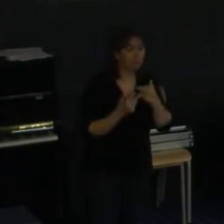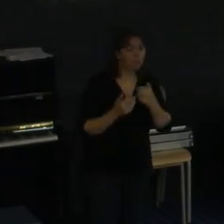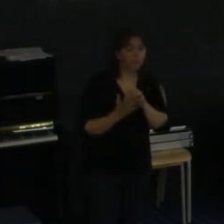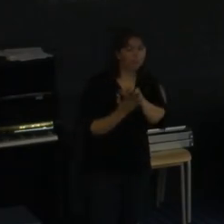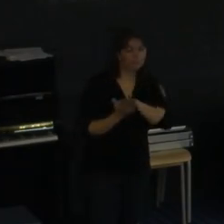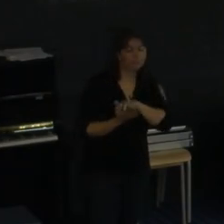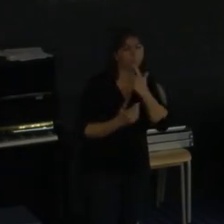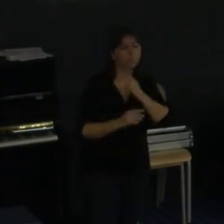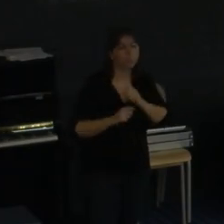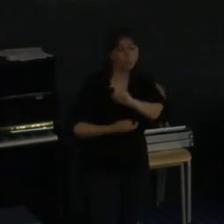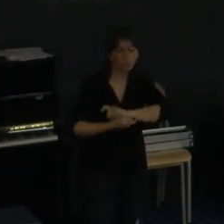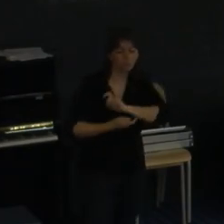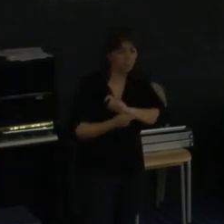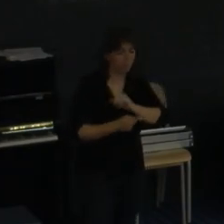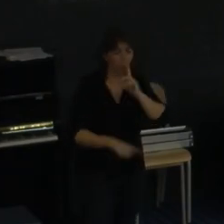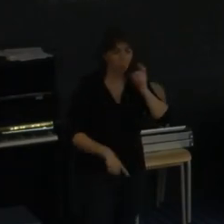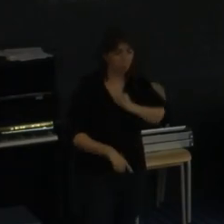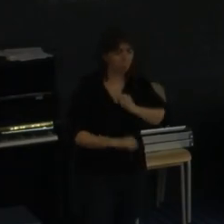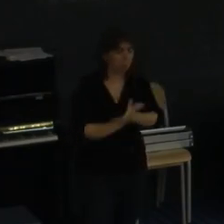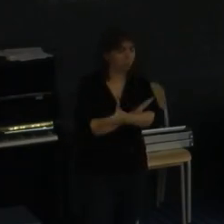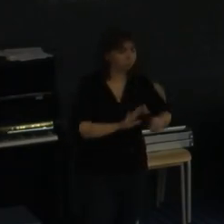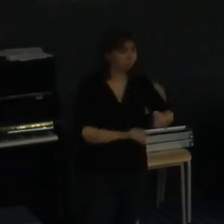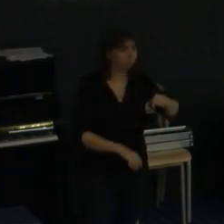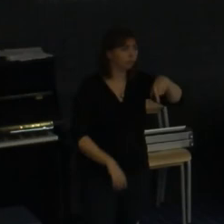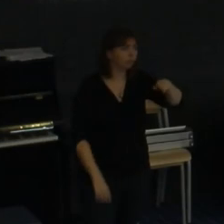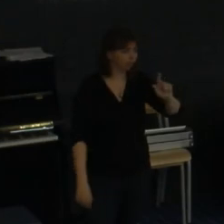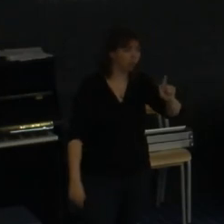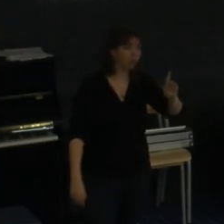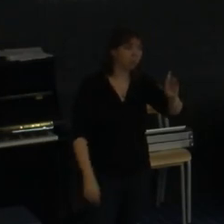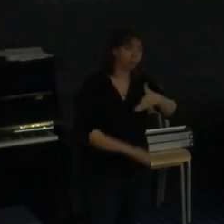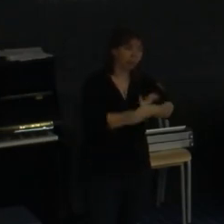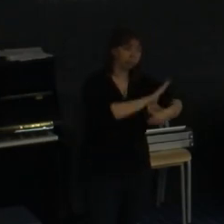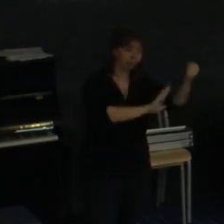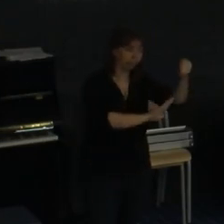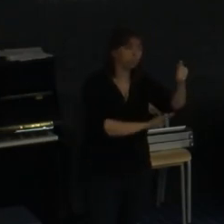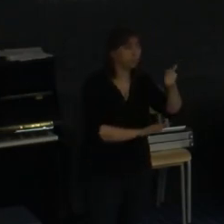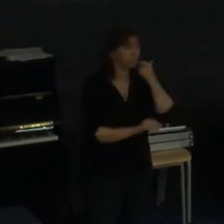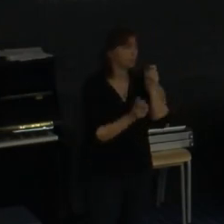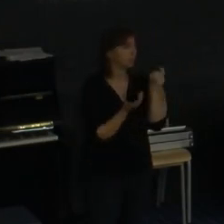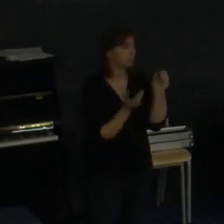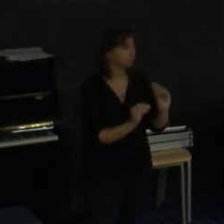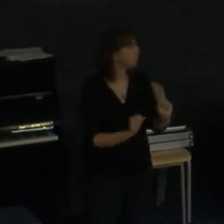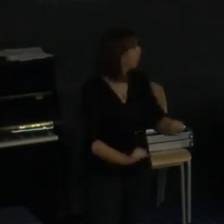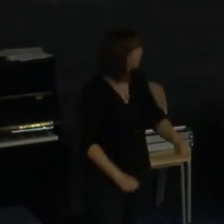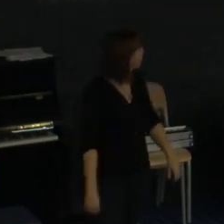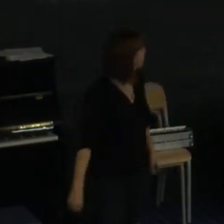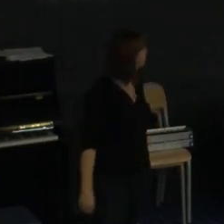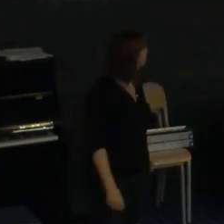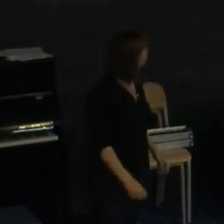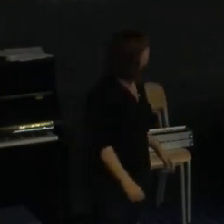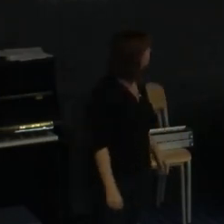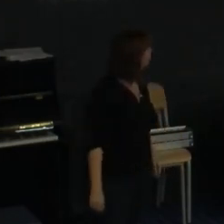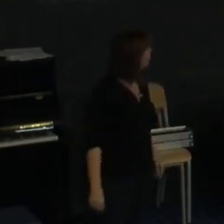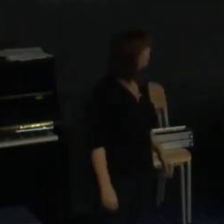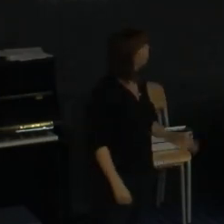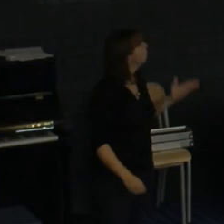chargés automatiquement par GDB. Et donc à partir de là, on peut étendre, on peut rajouter des mots-clés. Ici, là j'explique